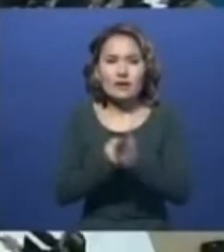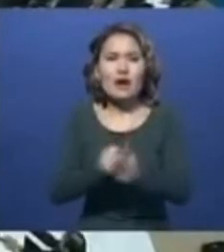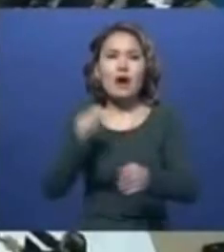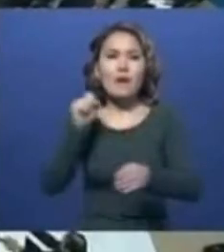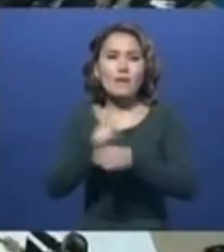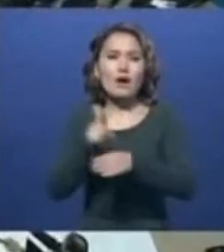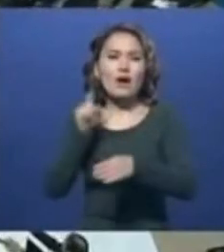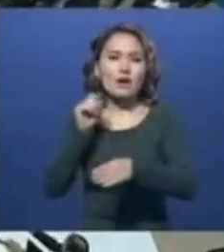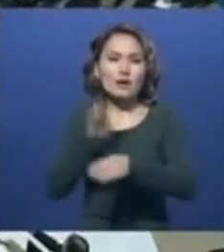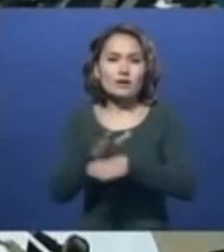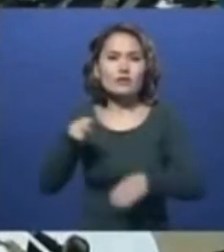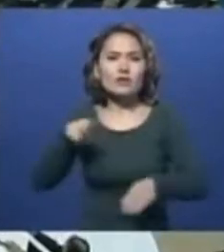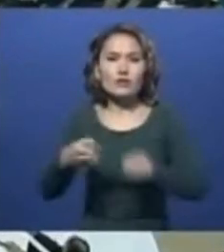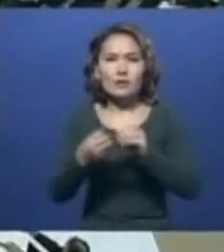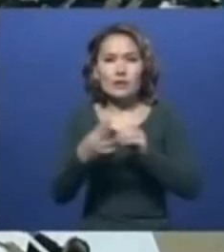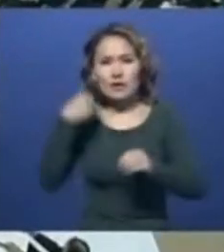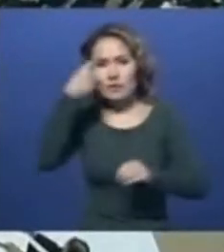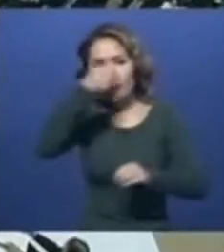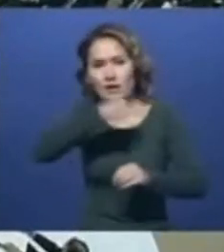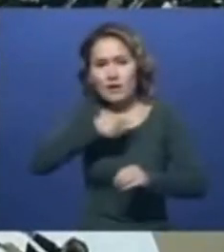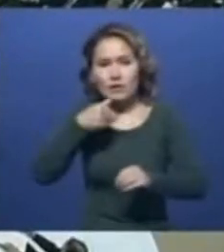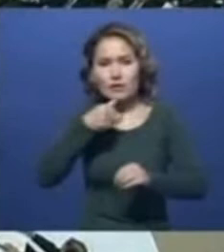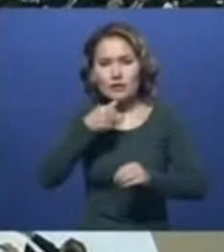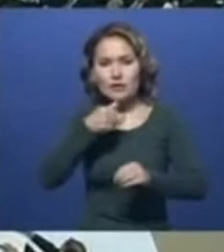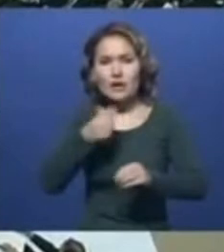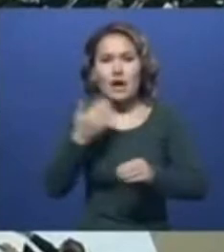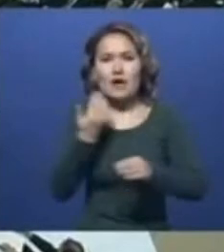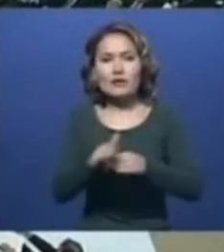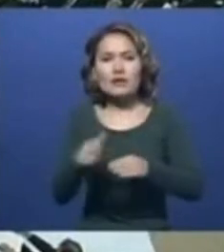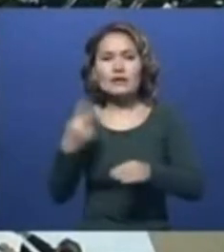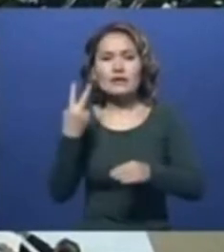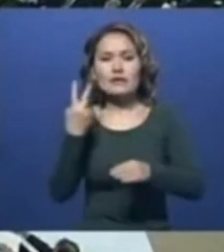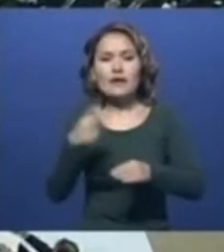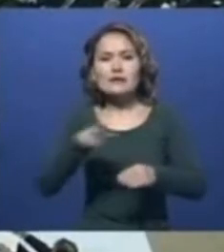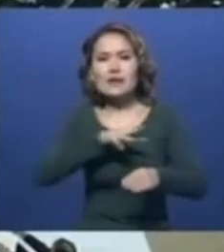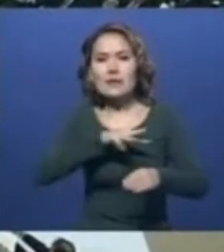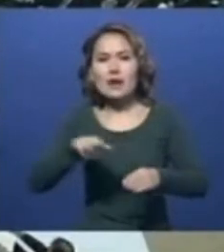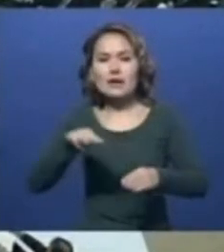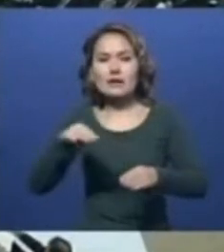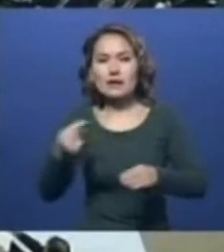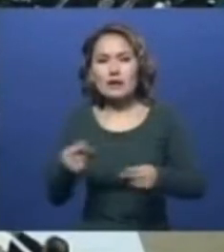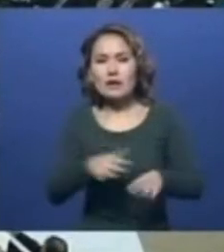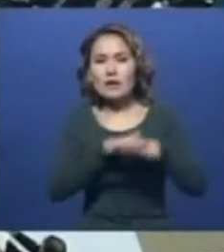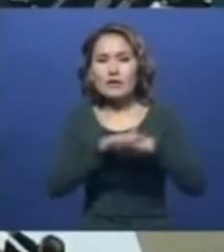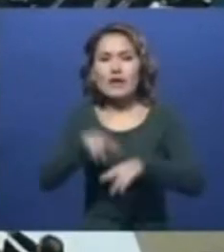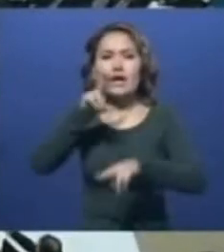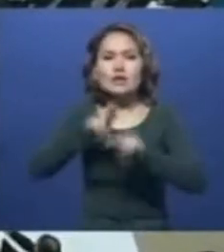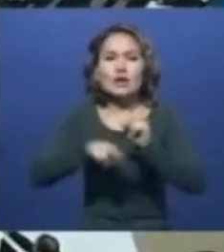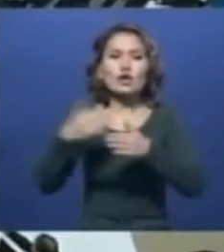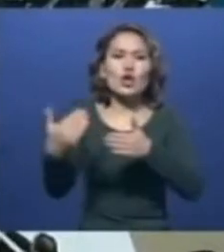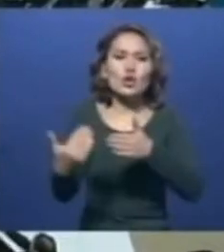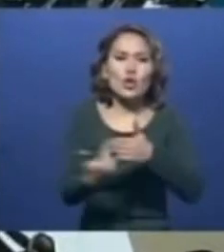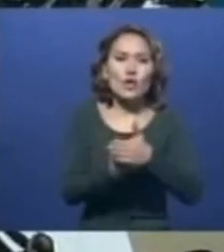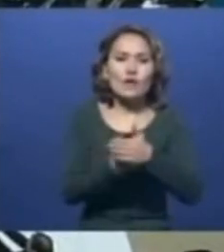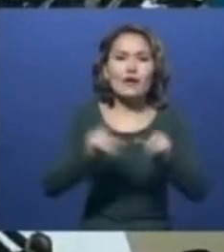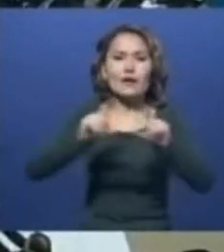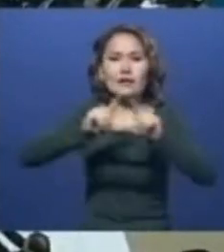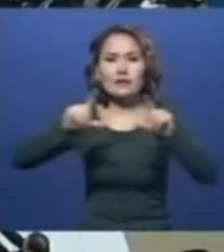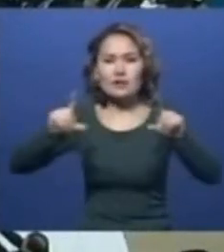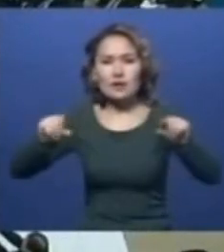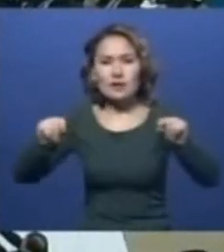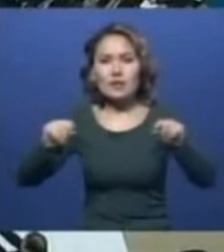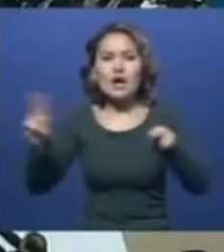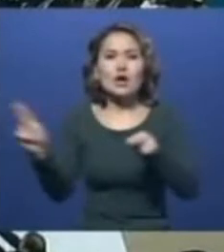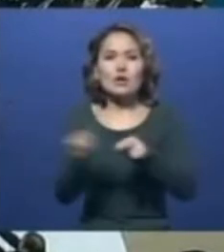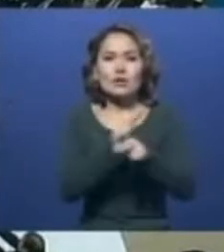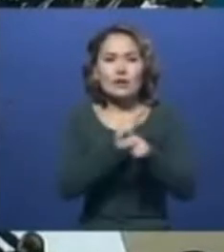поручаю в 2015 году выделить 29 миллиардов тенге на строительство нового терминала,